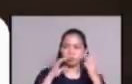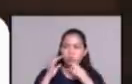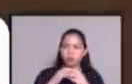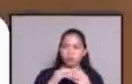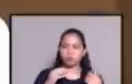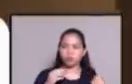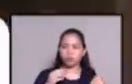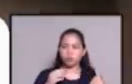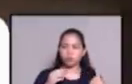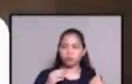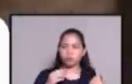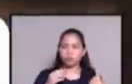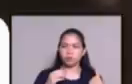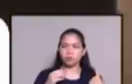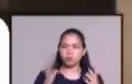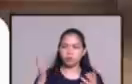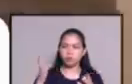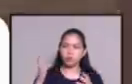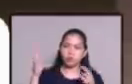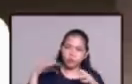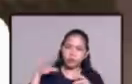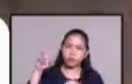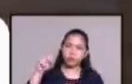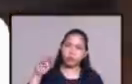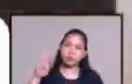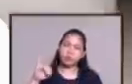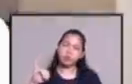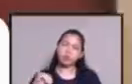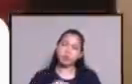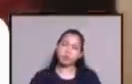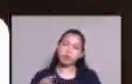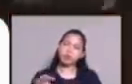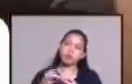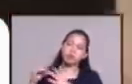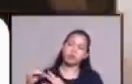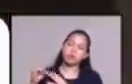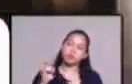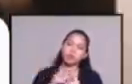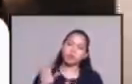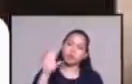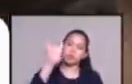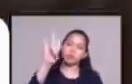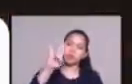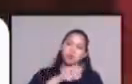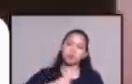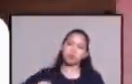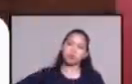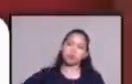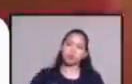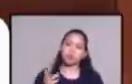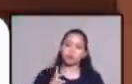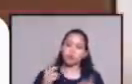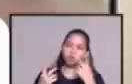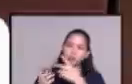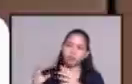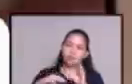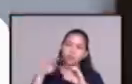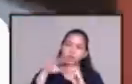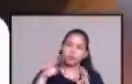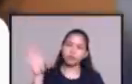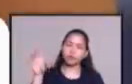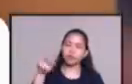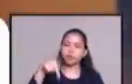Down. Agad pinadapa ng NBI Special Action Unit ang 7 Chinese national na kanilang dinatnan sa isang condominium sa